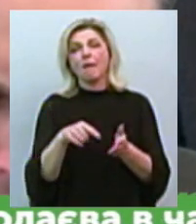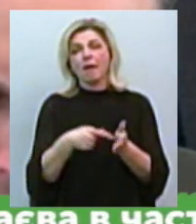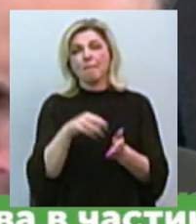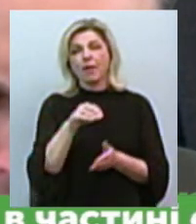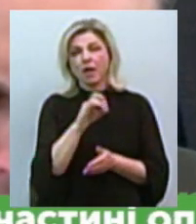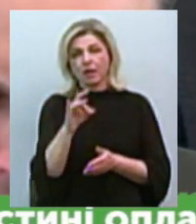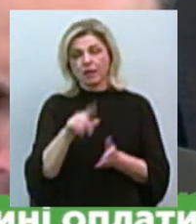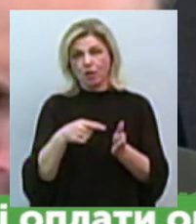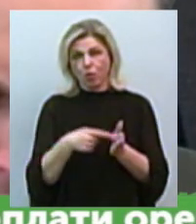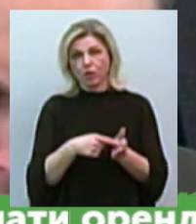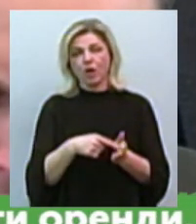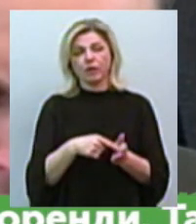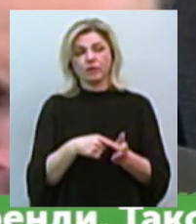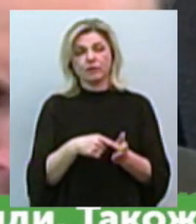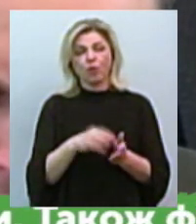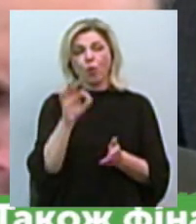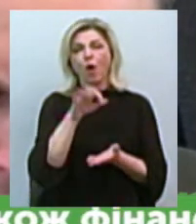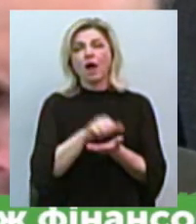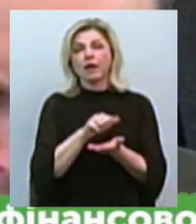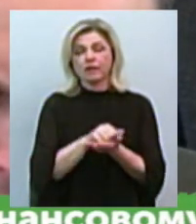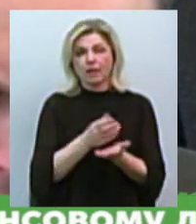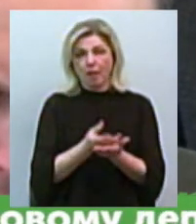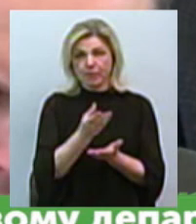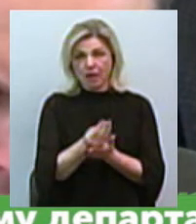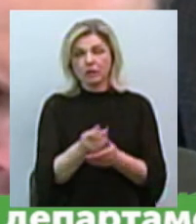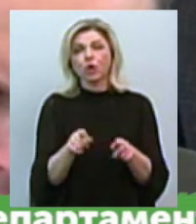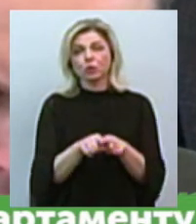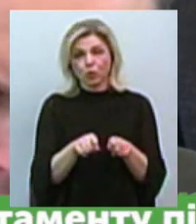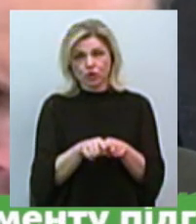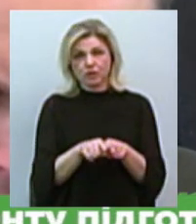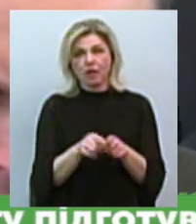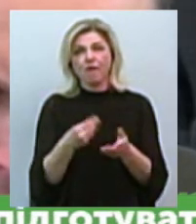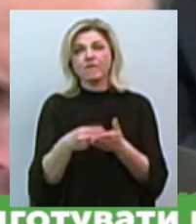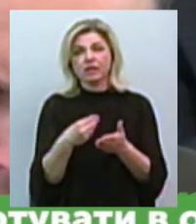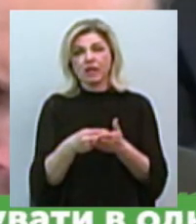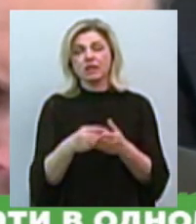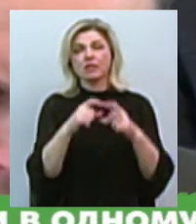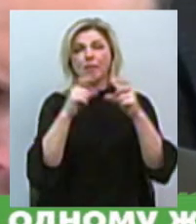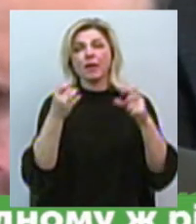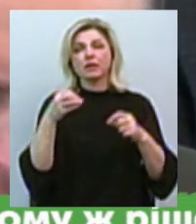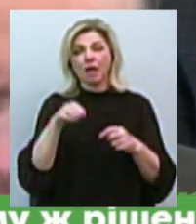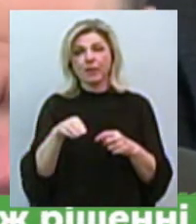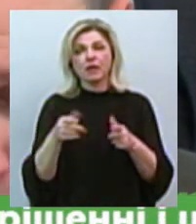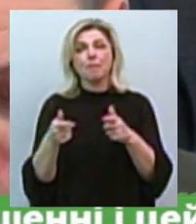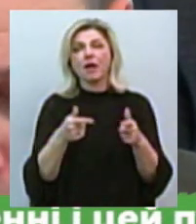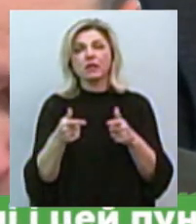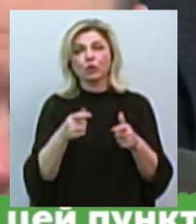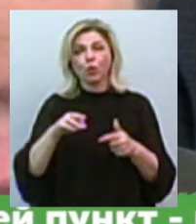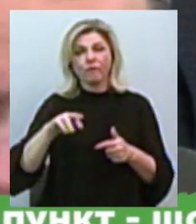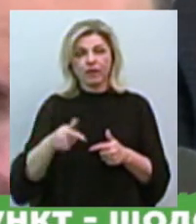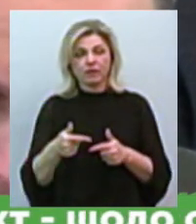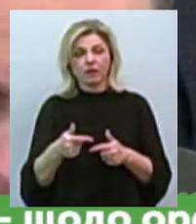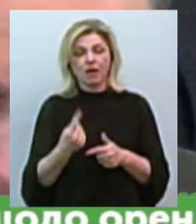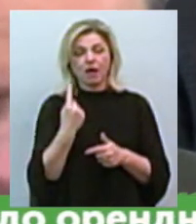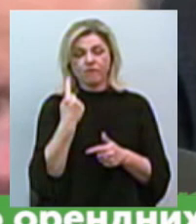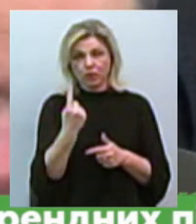части аренды, по плате аренды. То же самое финансовому департаменту подготовить в